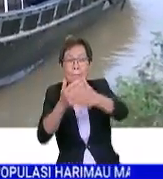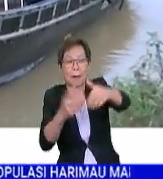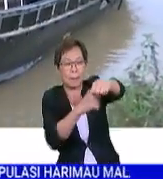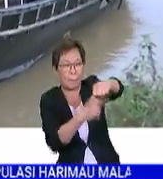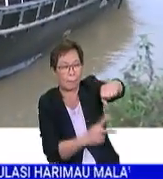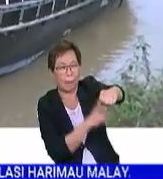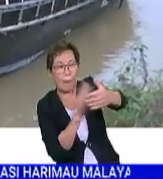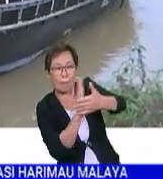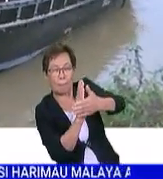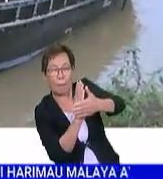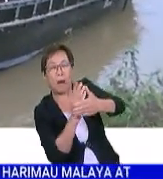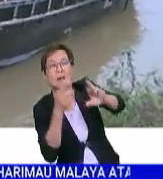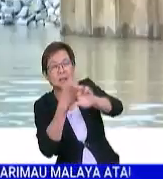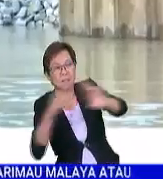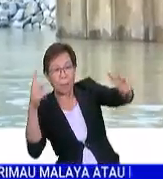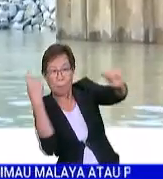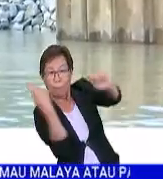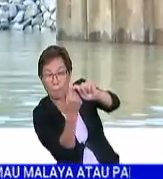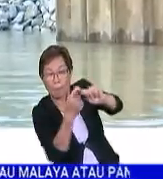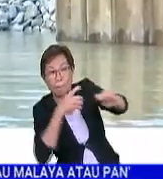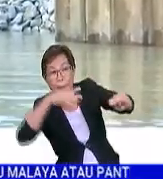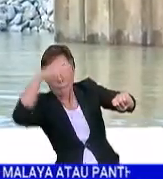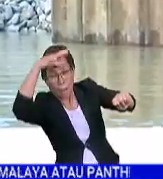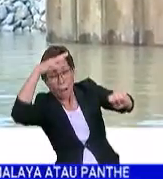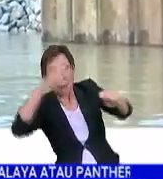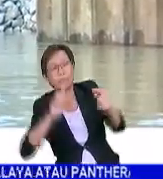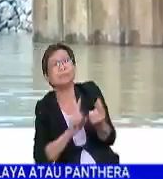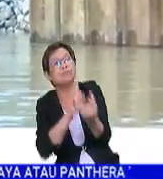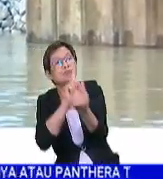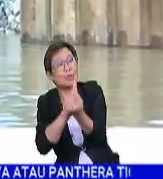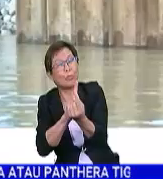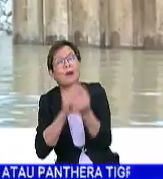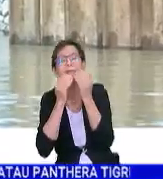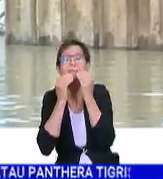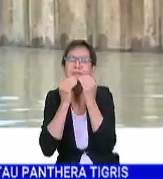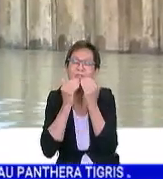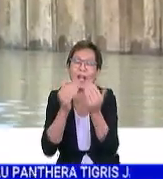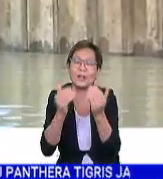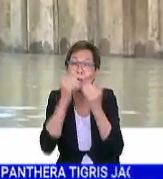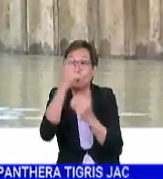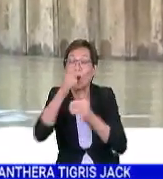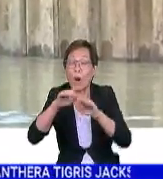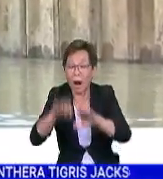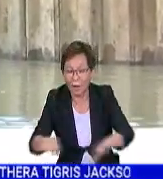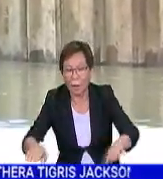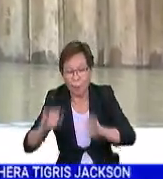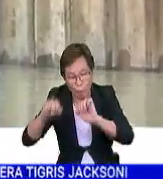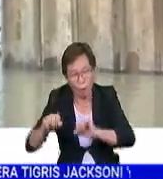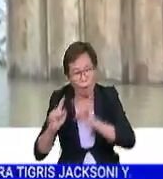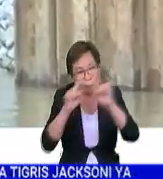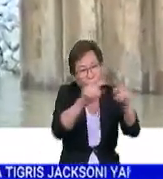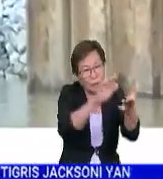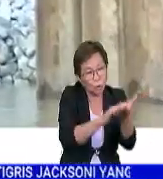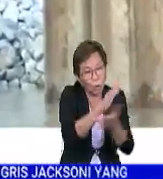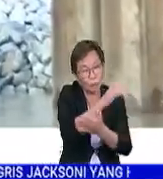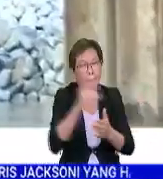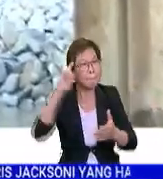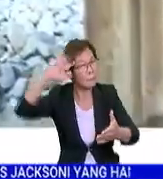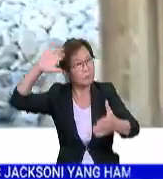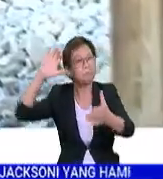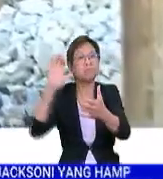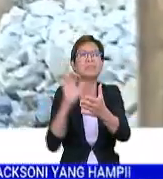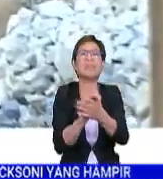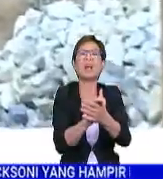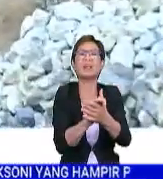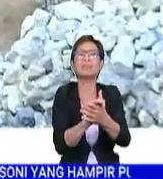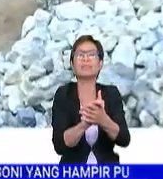siap dibina Ibu bakau yang ditemui bersyukur kerana anak-anak mereka boleh ke sekolah Slank yakin dengan kecakapan tentree darat